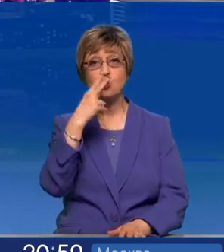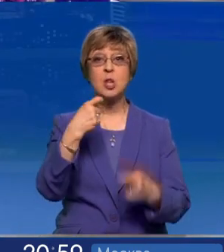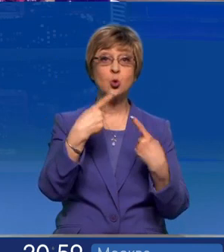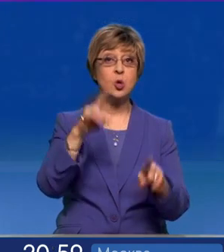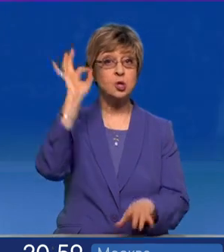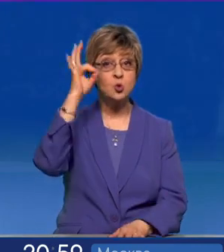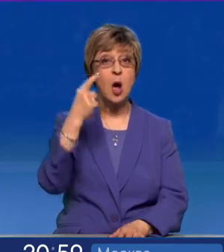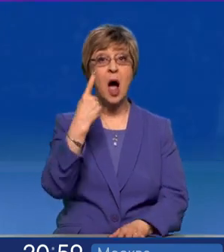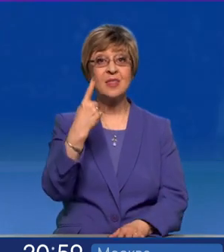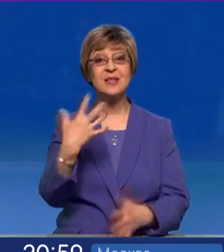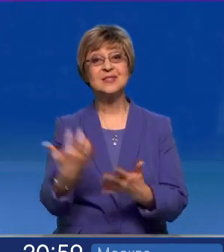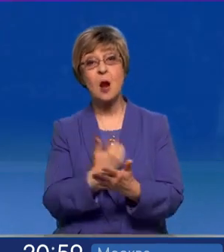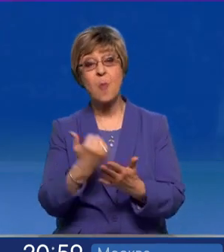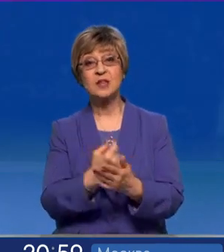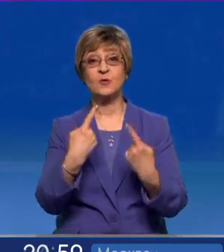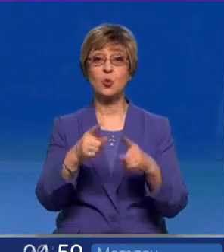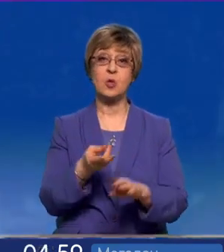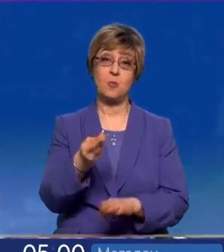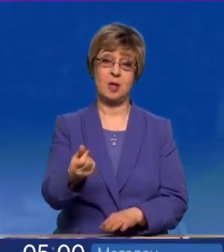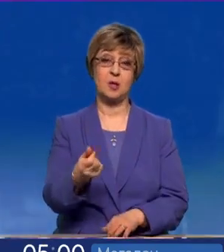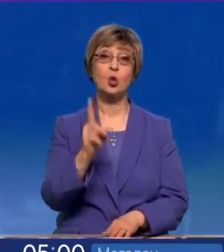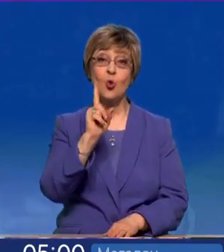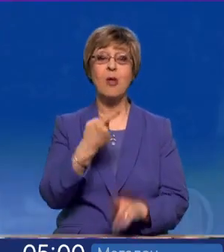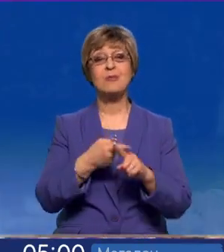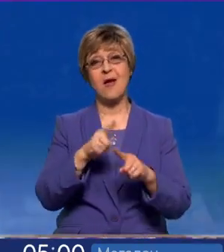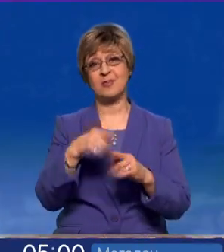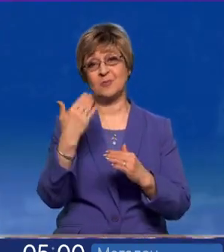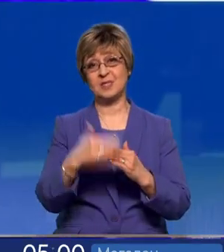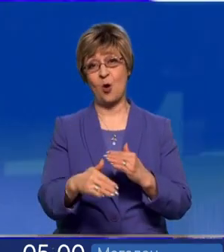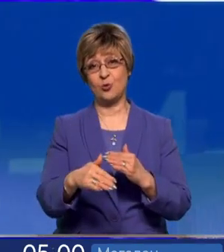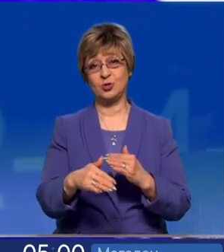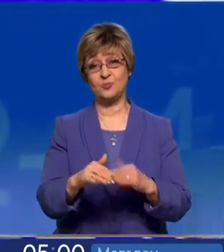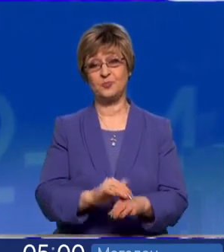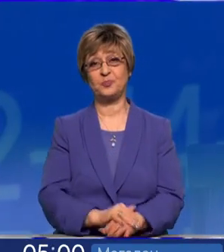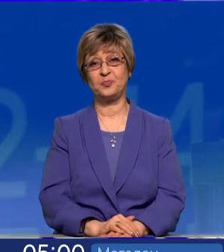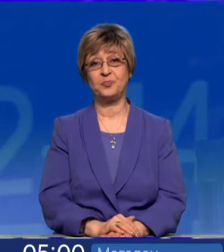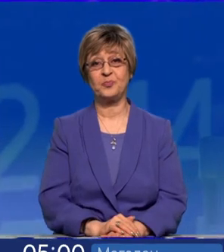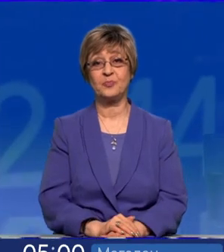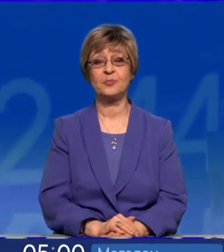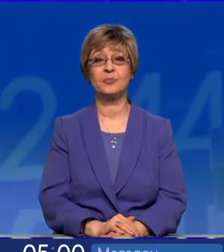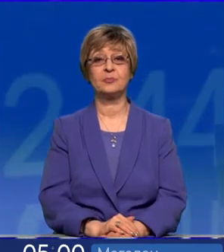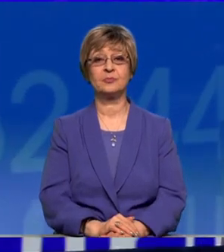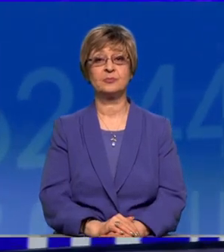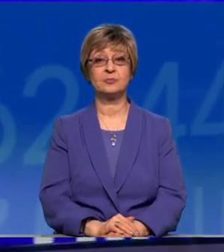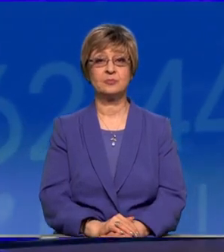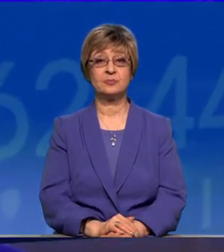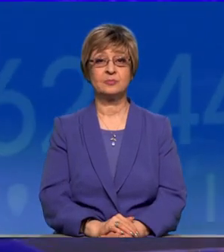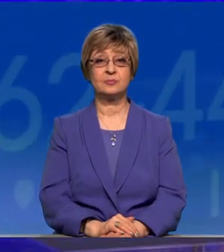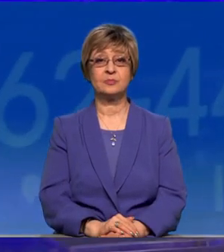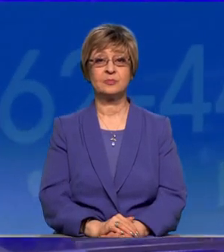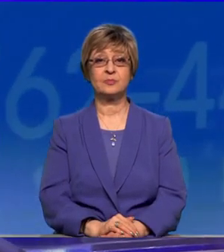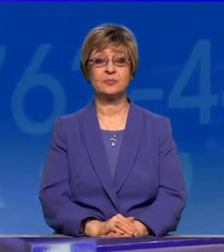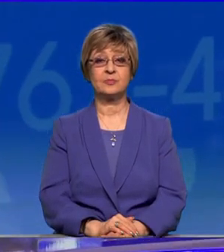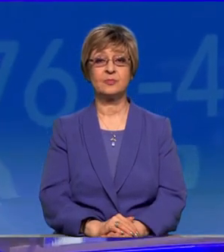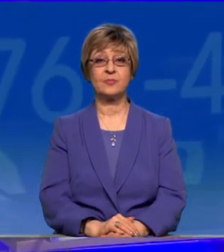платят, а другие зарабатывают. На этом мы закончим. Спасибо большое. У нас в студии был Игорь Романов, кандидат психологических наук, директор по коммуникациям